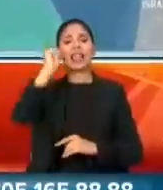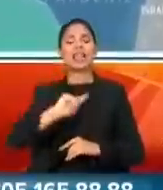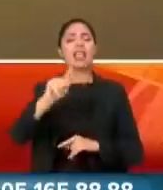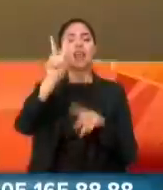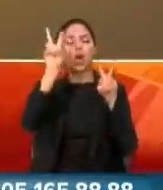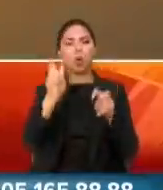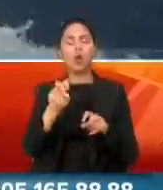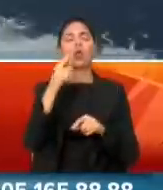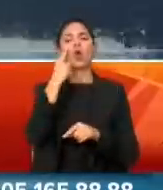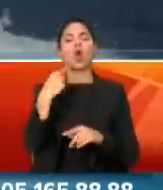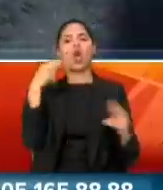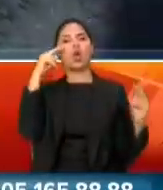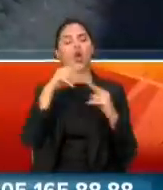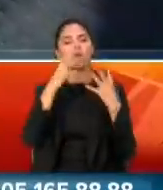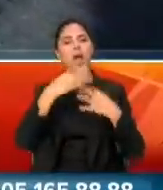hazırız dedi.